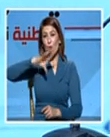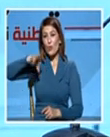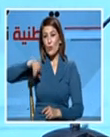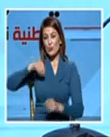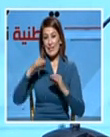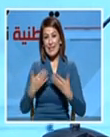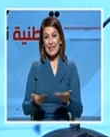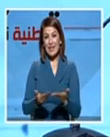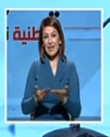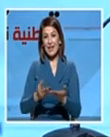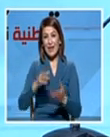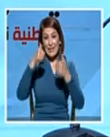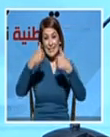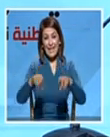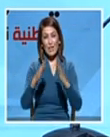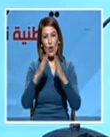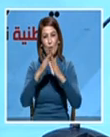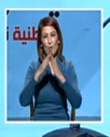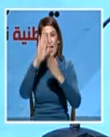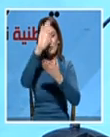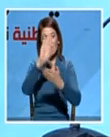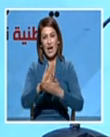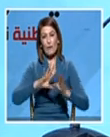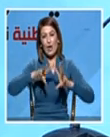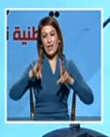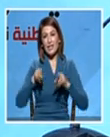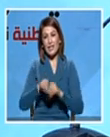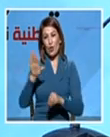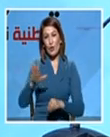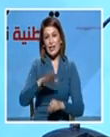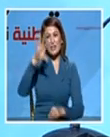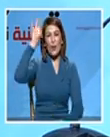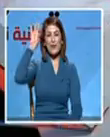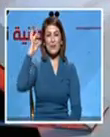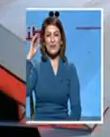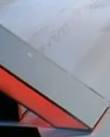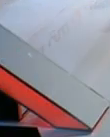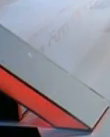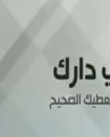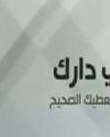حلقتنا، خليكم في الدار حتى تحافظوا على رواحكم وعلى اهليكم وعلى تونس. الى اللقاء.